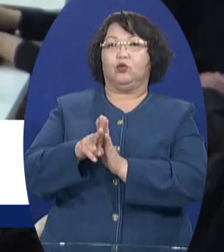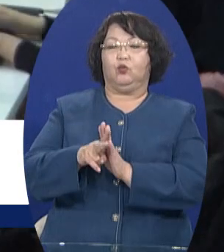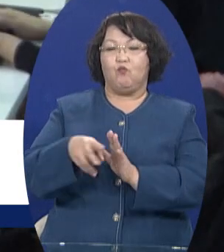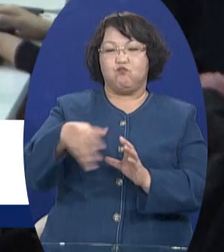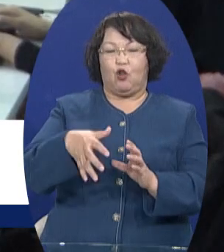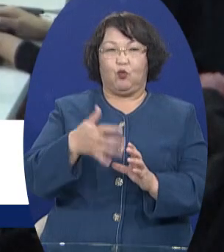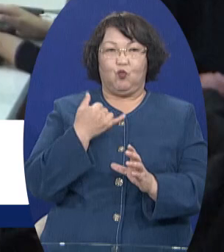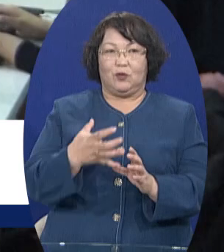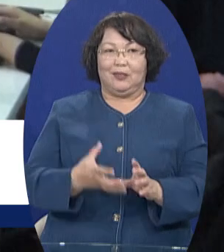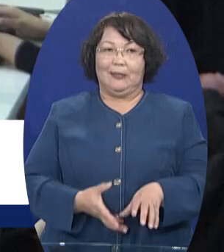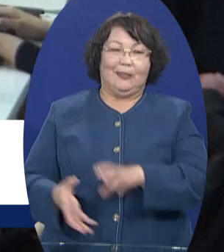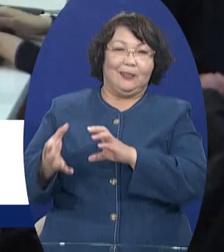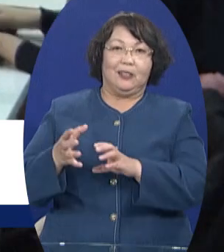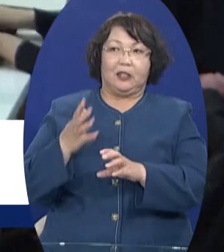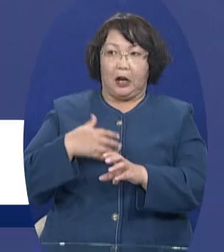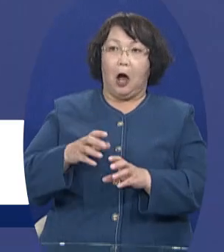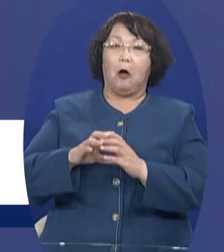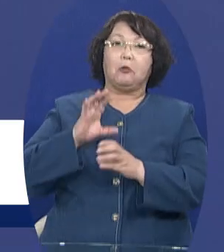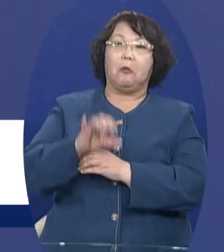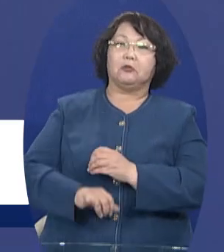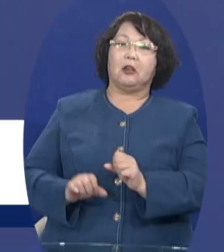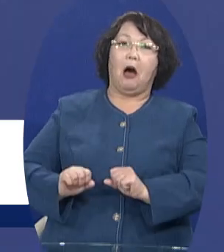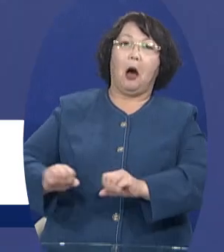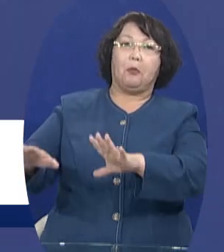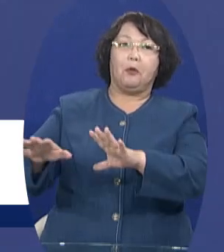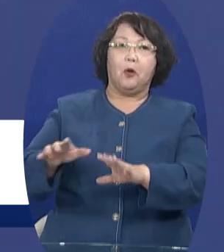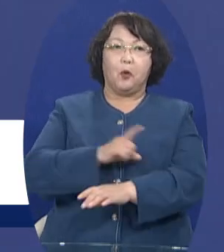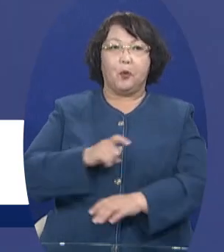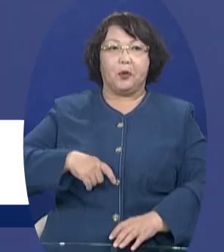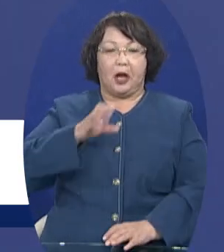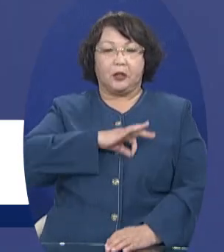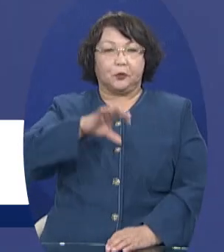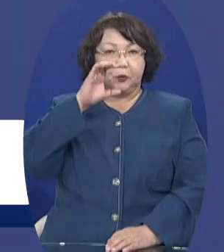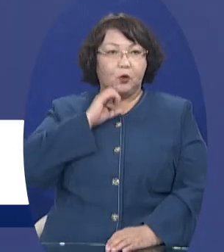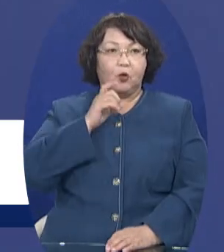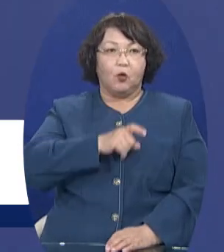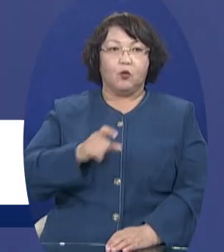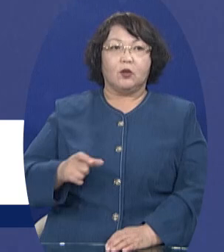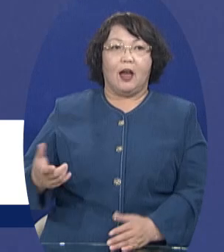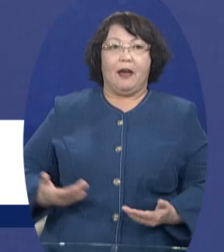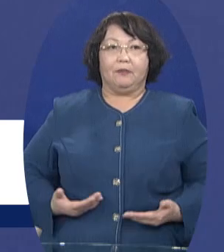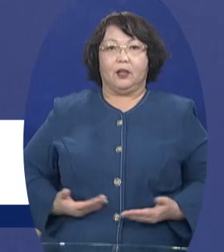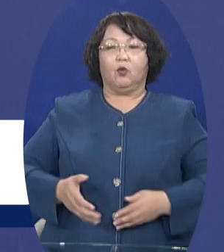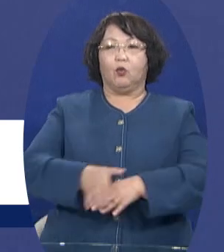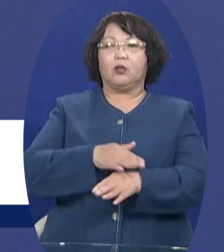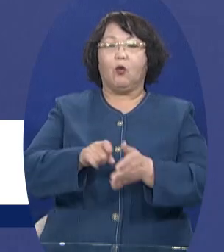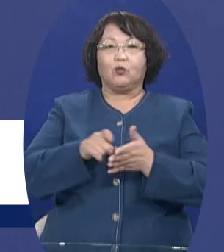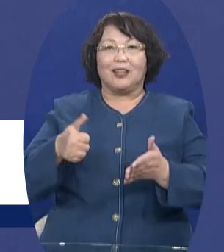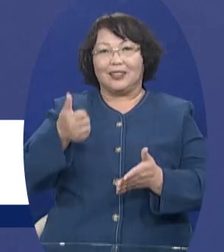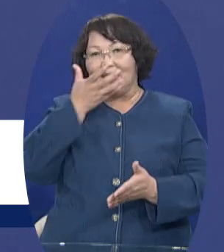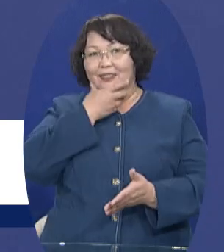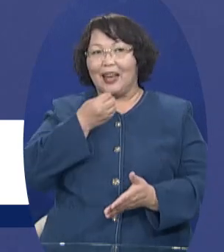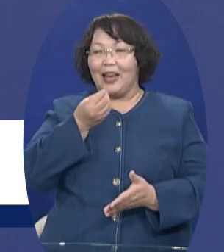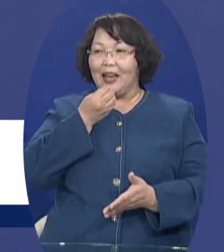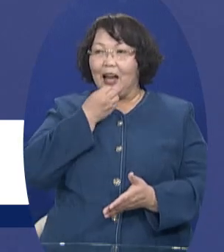аюулын эрсдлийг дэлхий дахин дүүрүүлж, хувийн ашиг сонирхлоо хүн төрөлхтний урт хугацааны сайн сайхны дээгүүр тавьж байгаа хэрэг тул туйлын